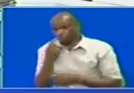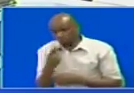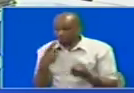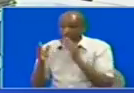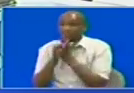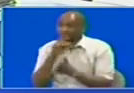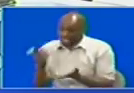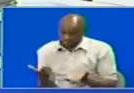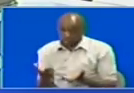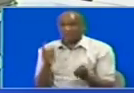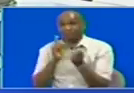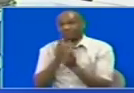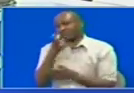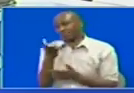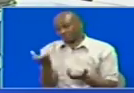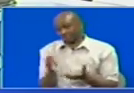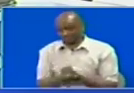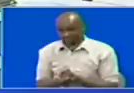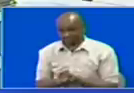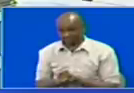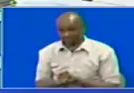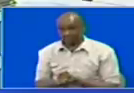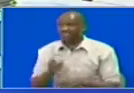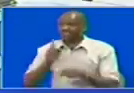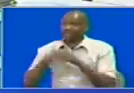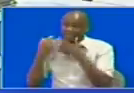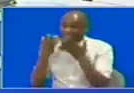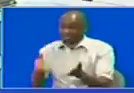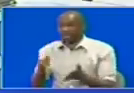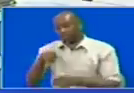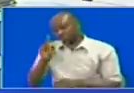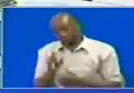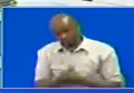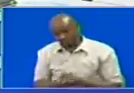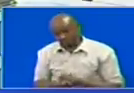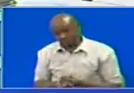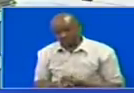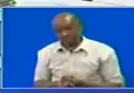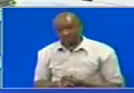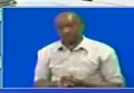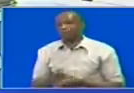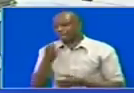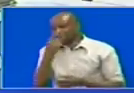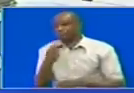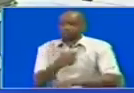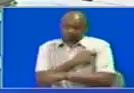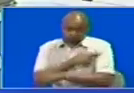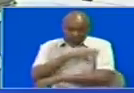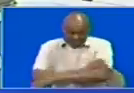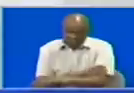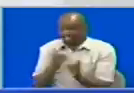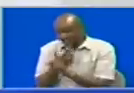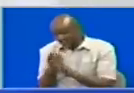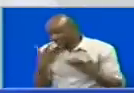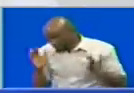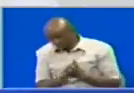vipi. Tulikutania naye kule South Africa. Kufika kule ndo akani tukaenda medical check up tukaenda medical kumaliza medical